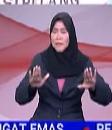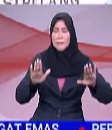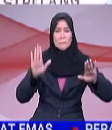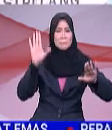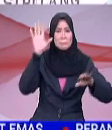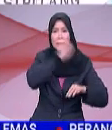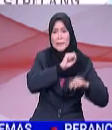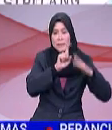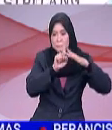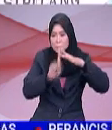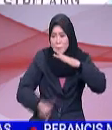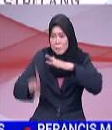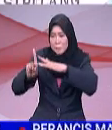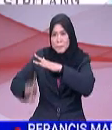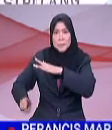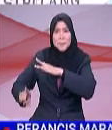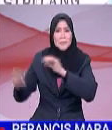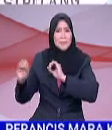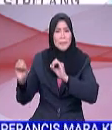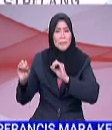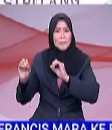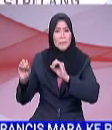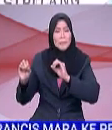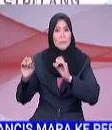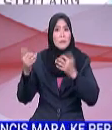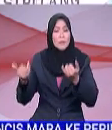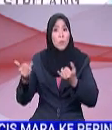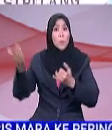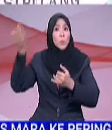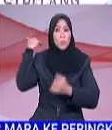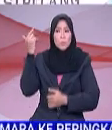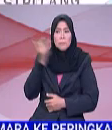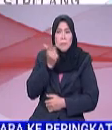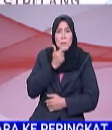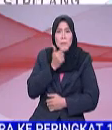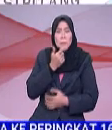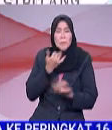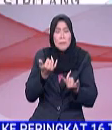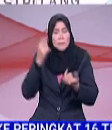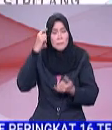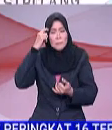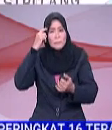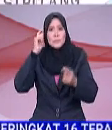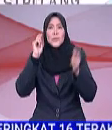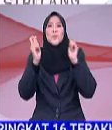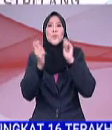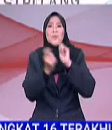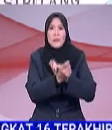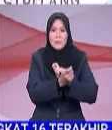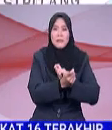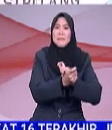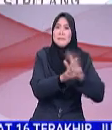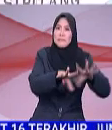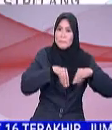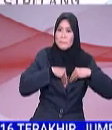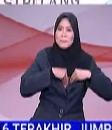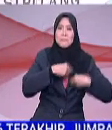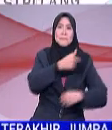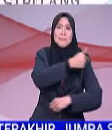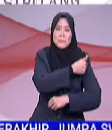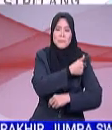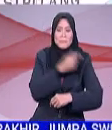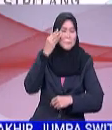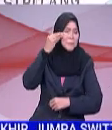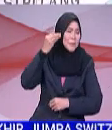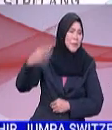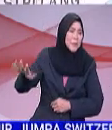tercicir. Sudah bertukar pendirian karena mereka sudi menerima. Mereka tidak pedulikan apa